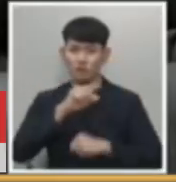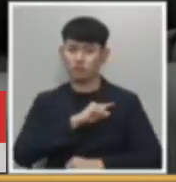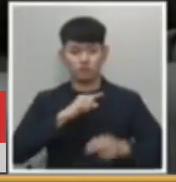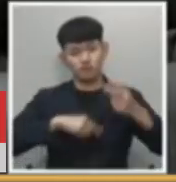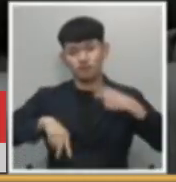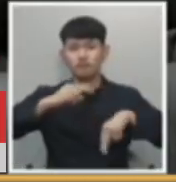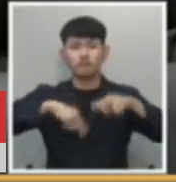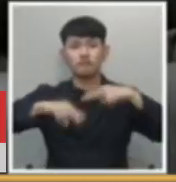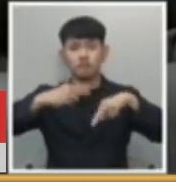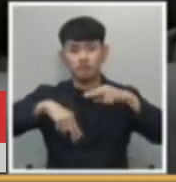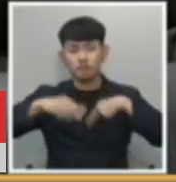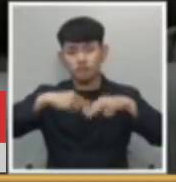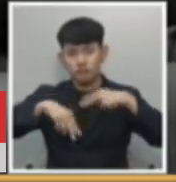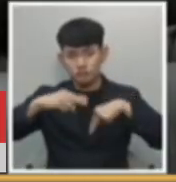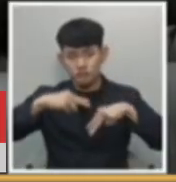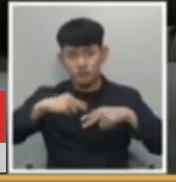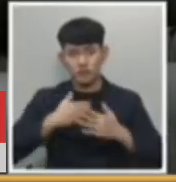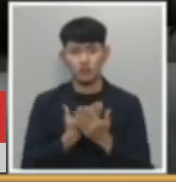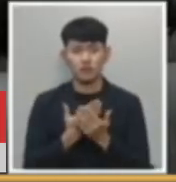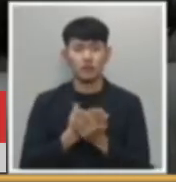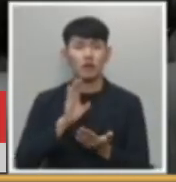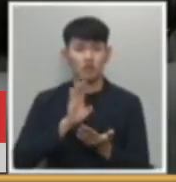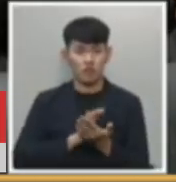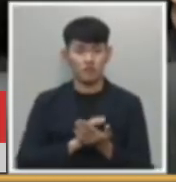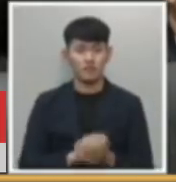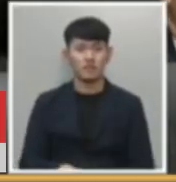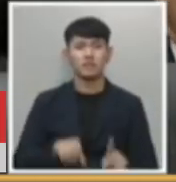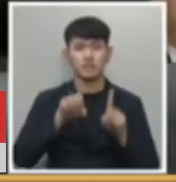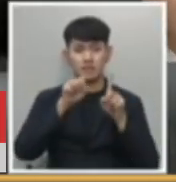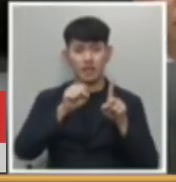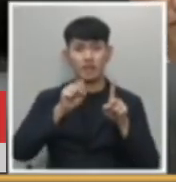องนี่ละนะครับตั้งไว้